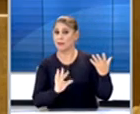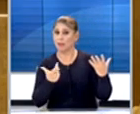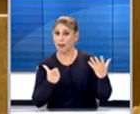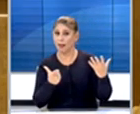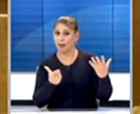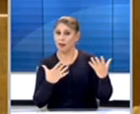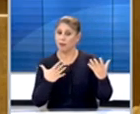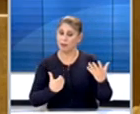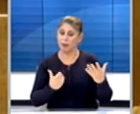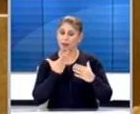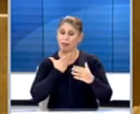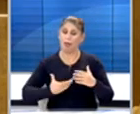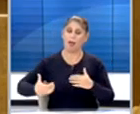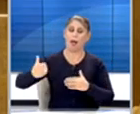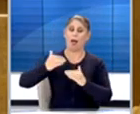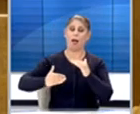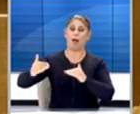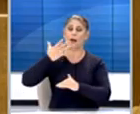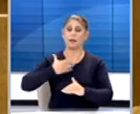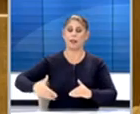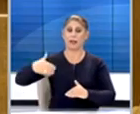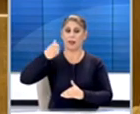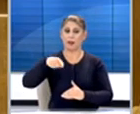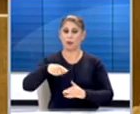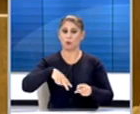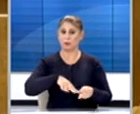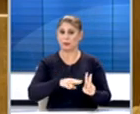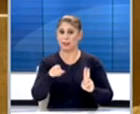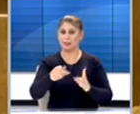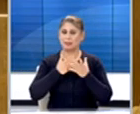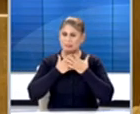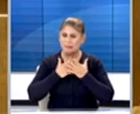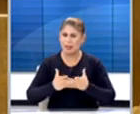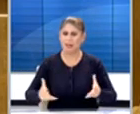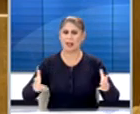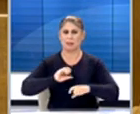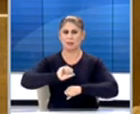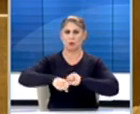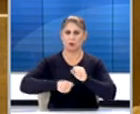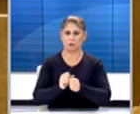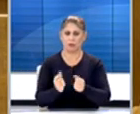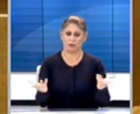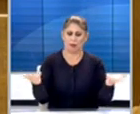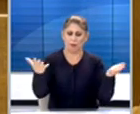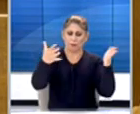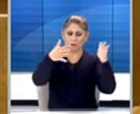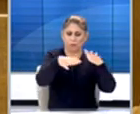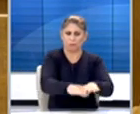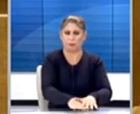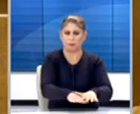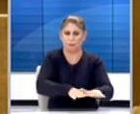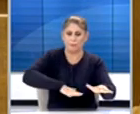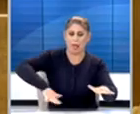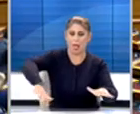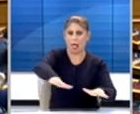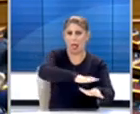αρχιερέα, του υλοποιητή της τεράστιας προσπάθειας συγκάλυψης γύρω από τα